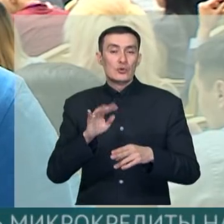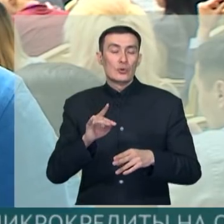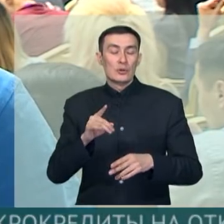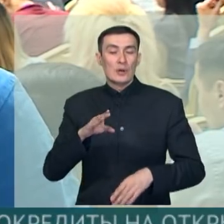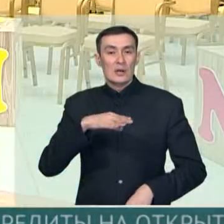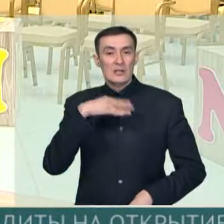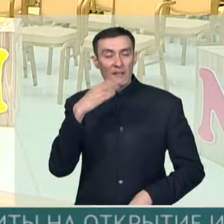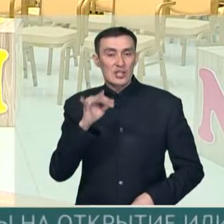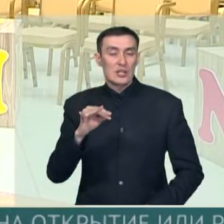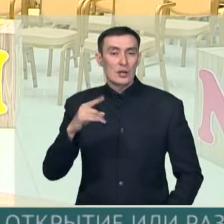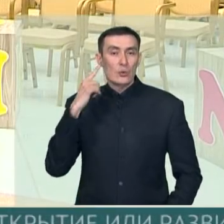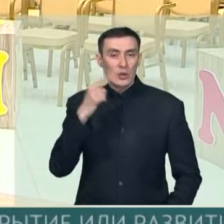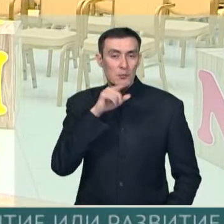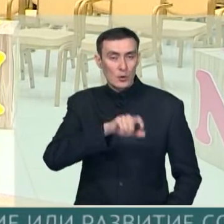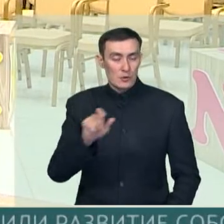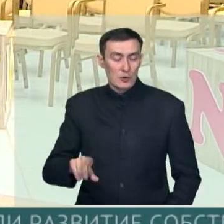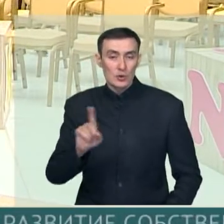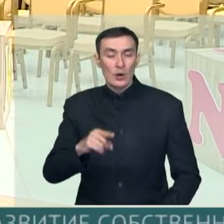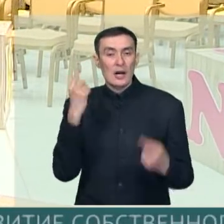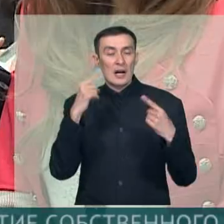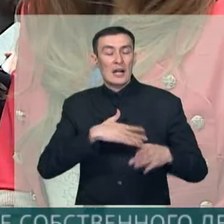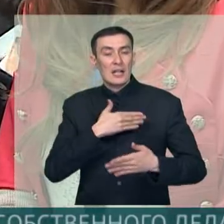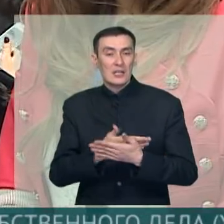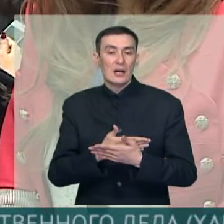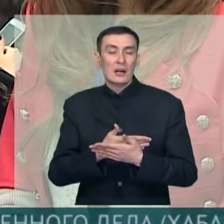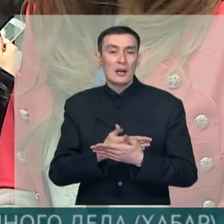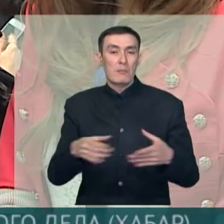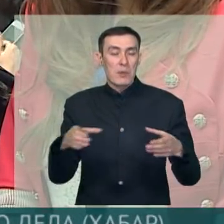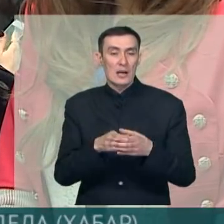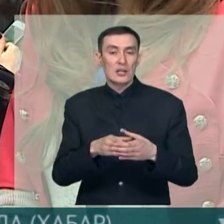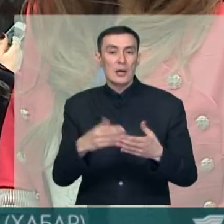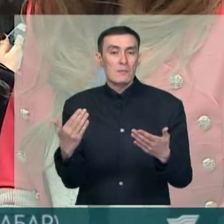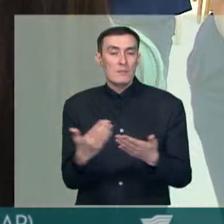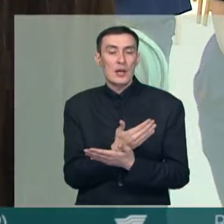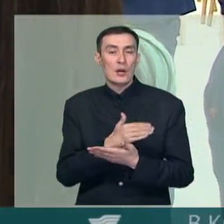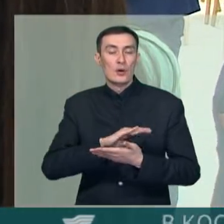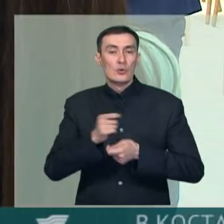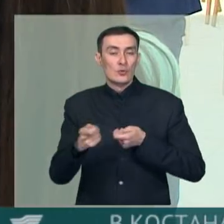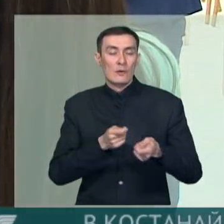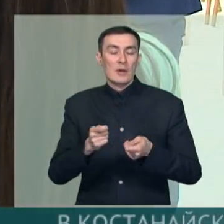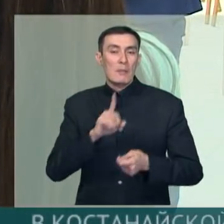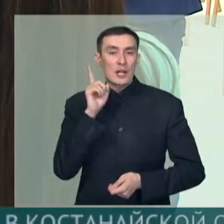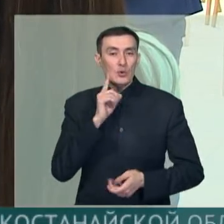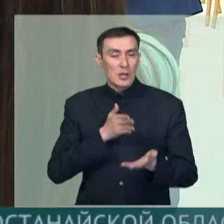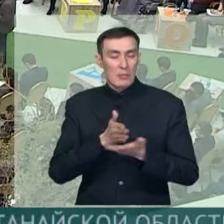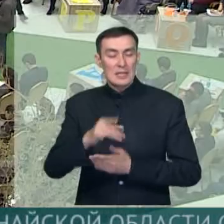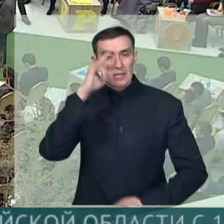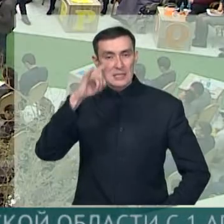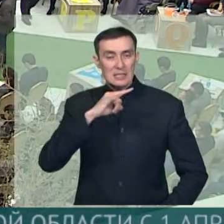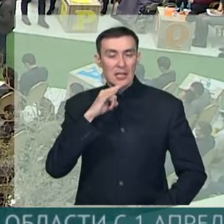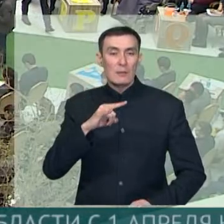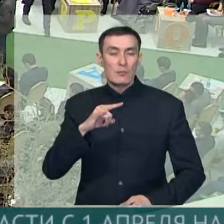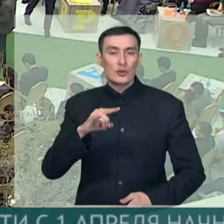здоровыми людьми. Символично, что лидеры крыла «Нур-Отана» обсуждают перезагрузку молодежной политики Казахстана под